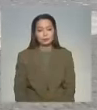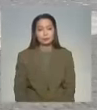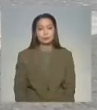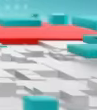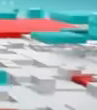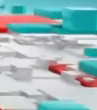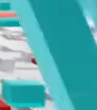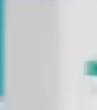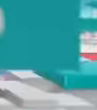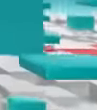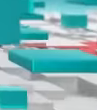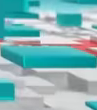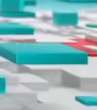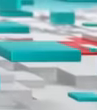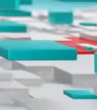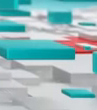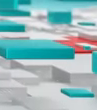Павлодар.